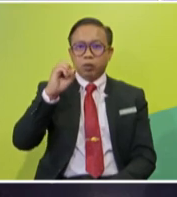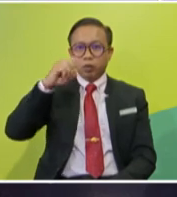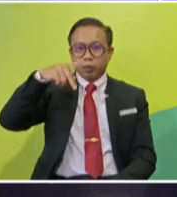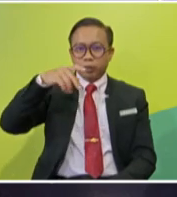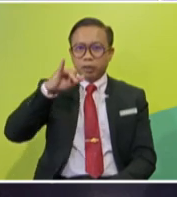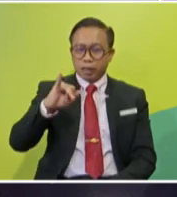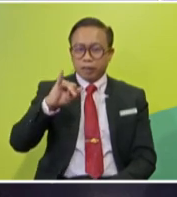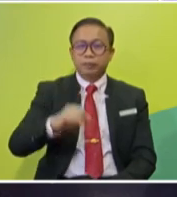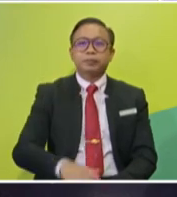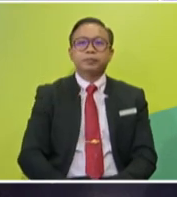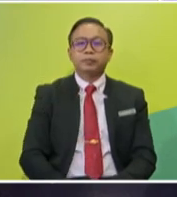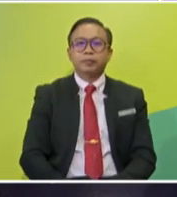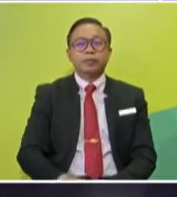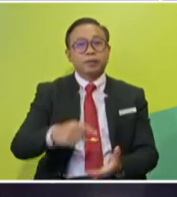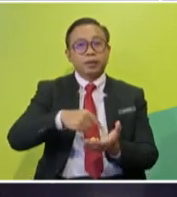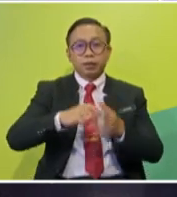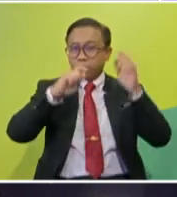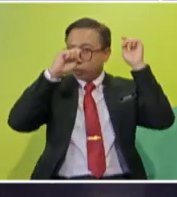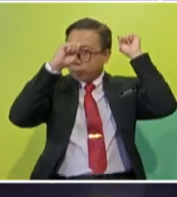topi oke